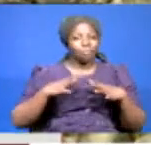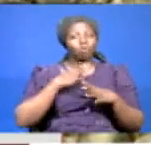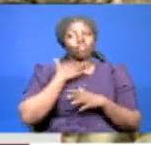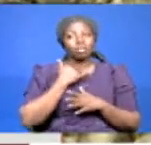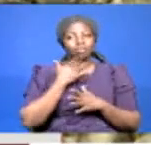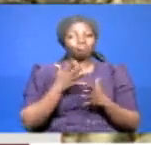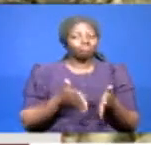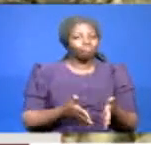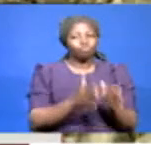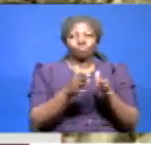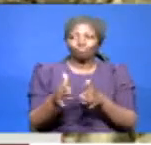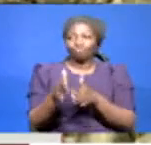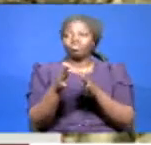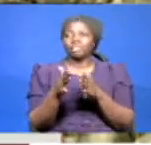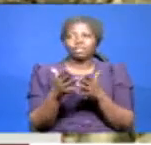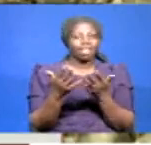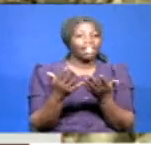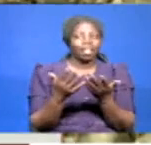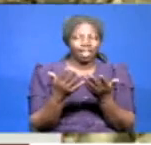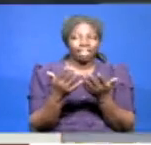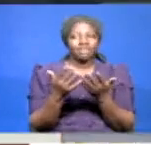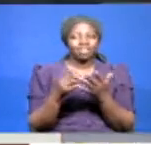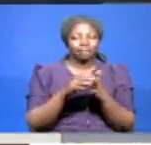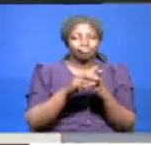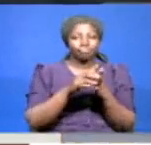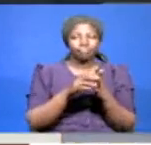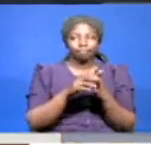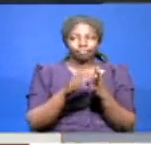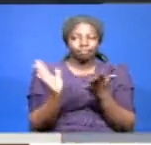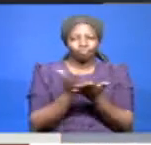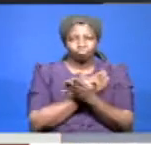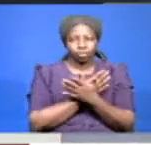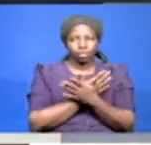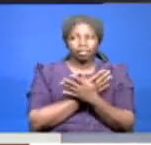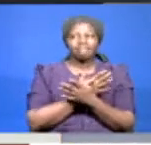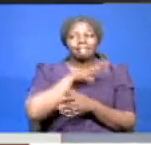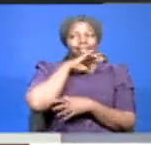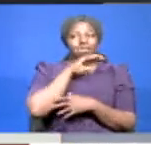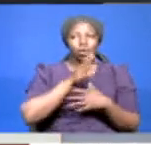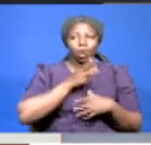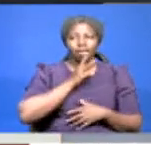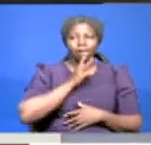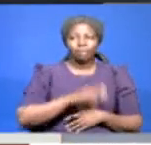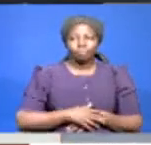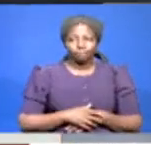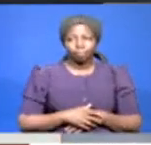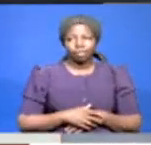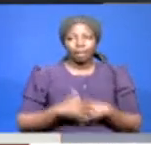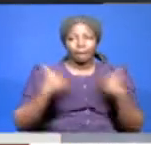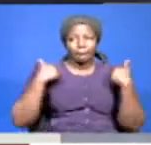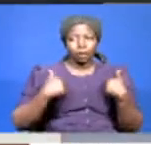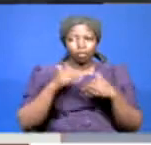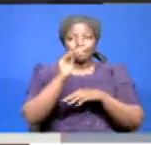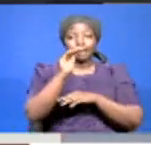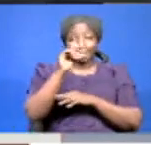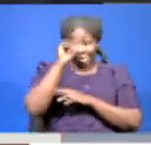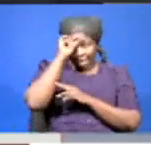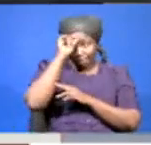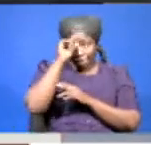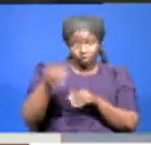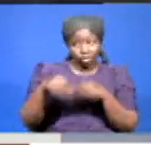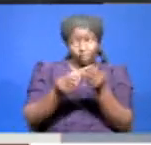possible mix of tap water with sewer dirt. Mimi kila kitu ningeomba tu serikali irudishe kazi kwa vijana, maana kazi